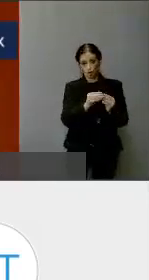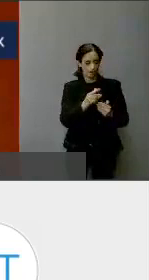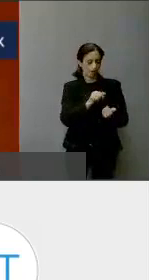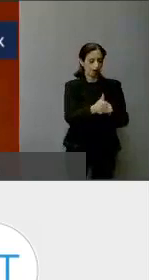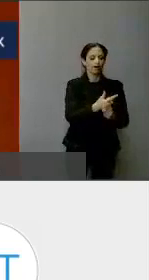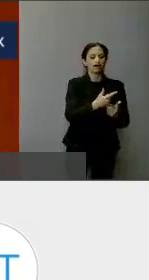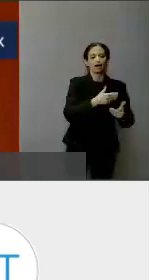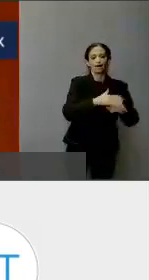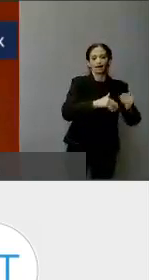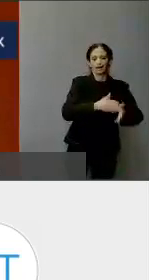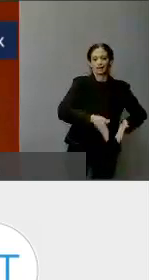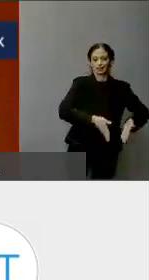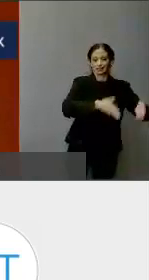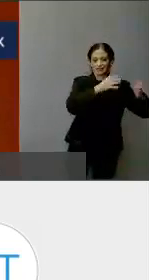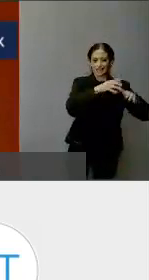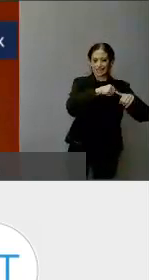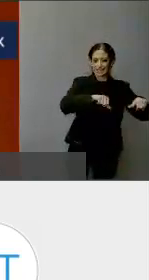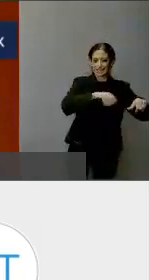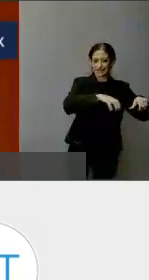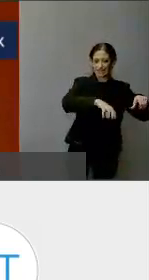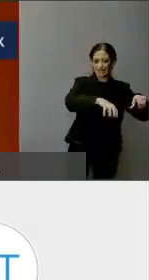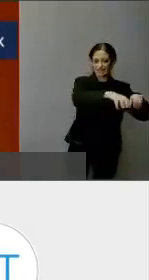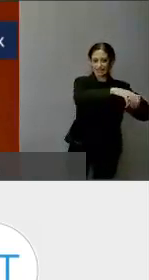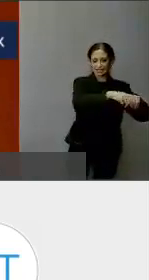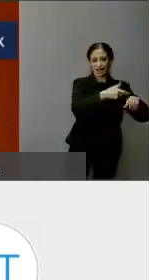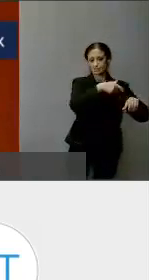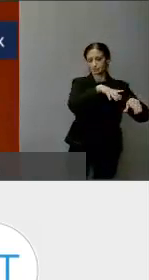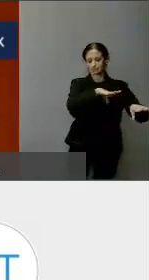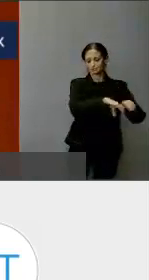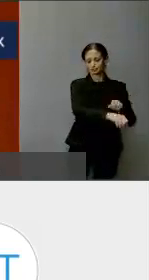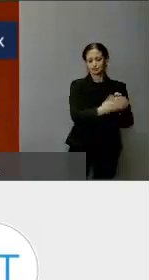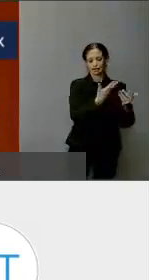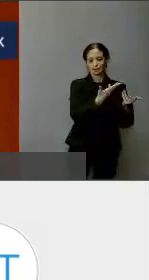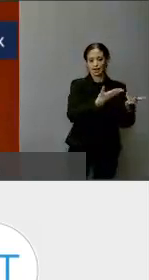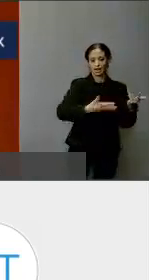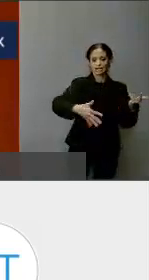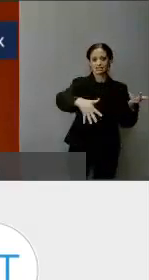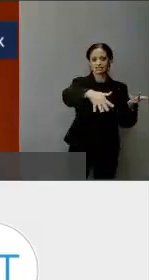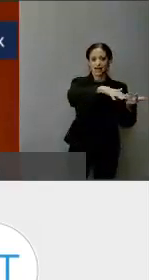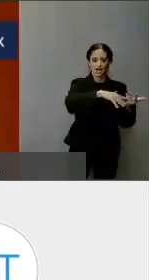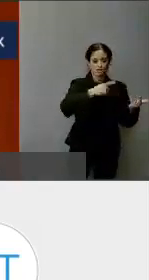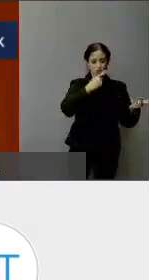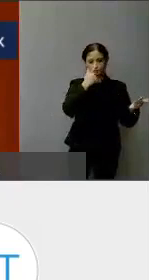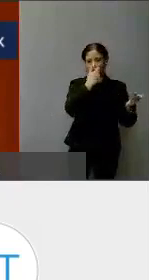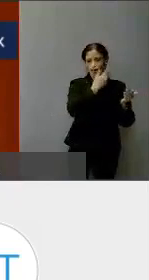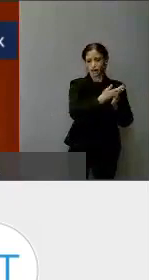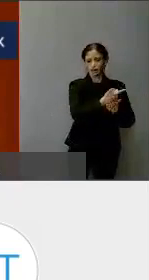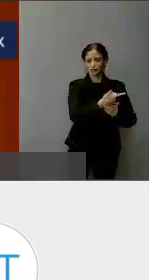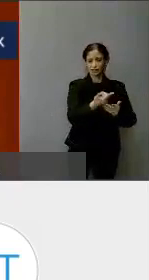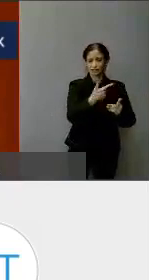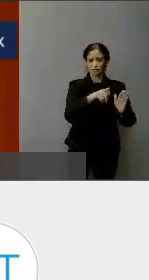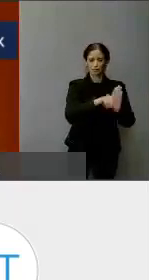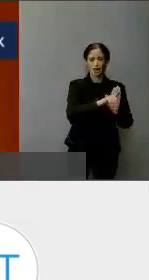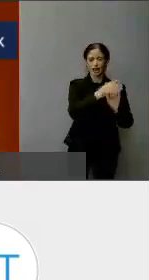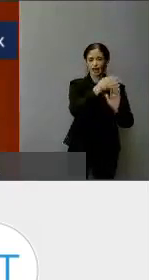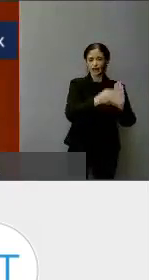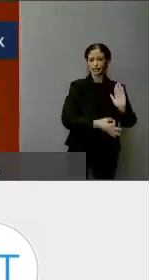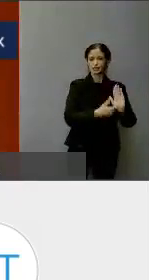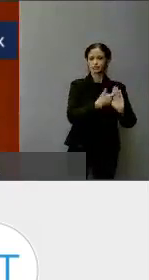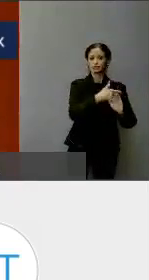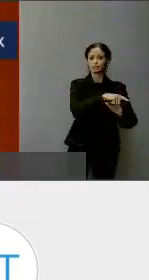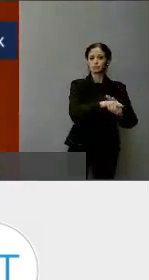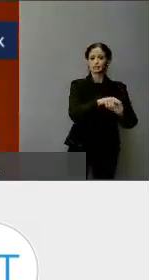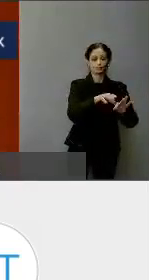inammissibile in termini di cultura urbanistica del paesaggio e illegittima in palese contrasto con il piano territoriale di coordinamento